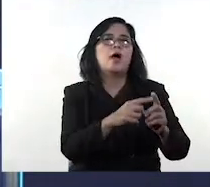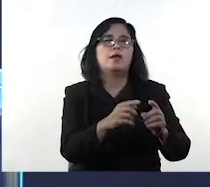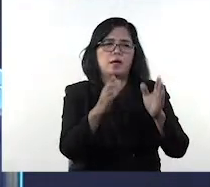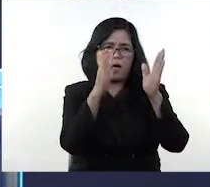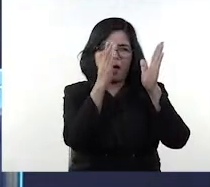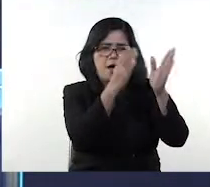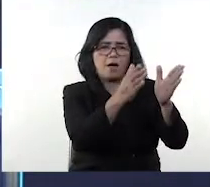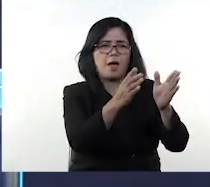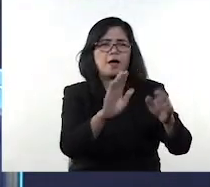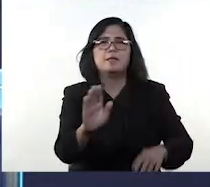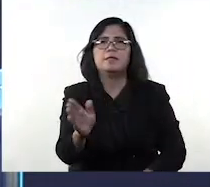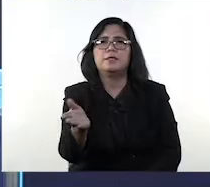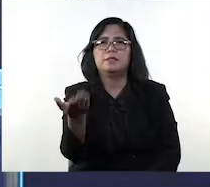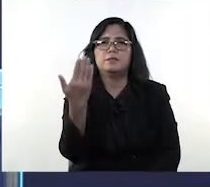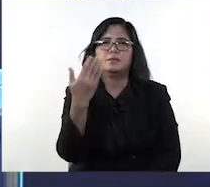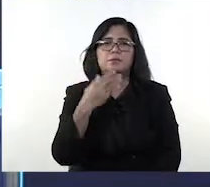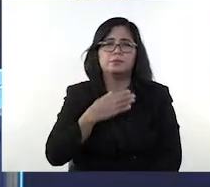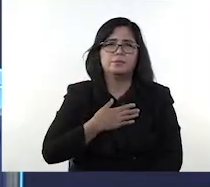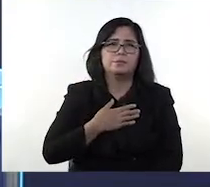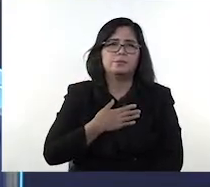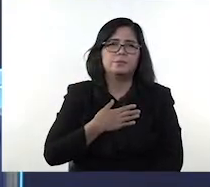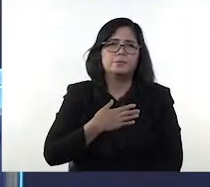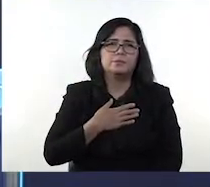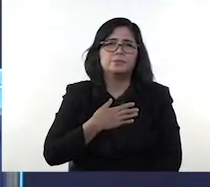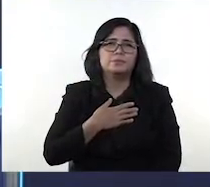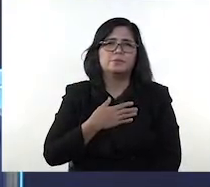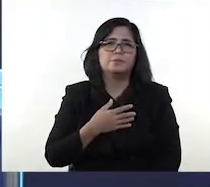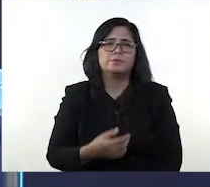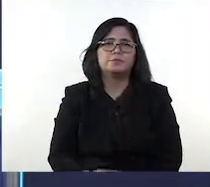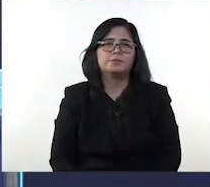tujuan arah hidupku